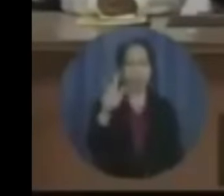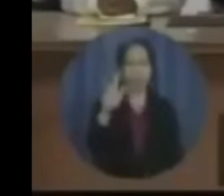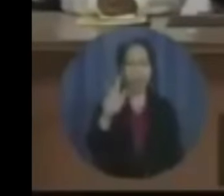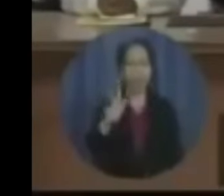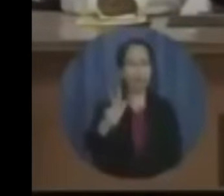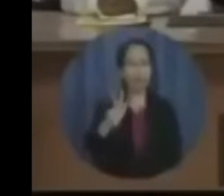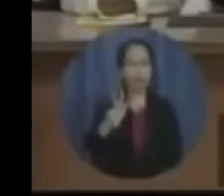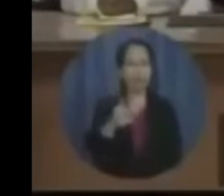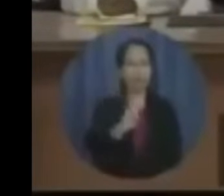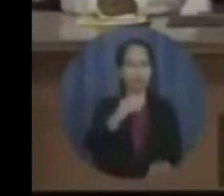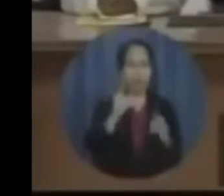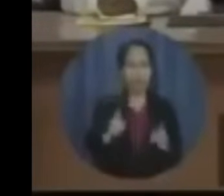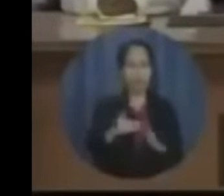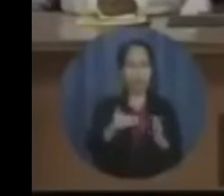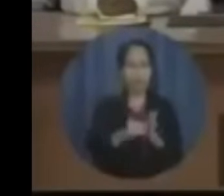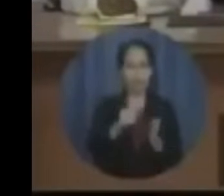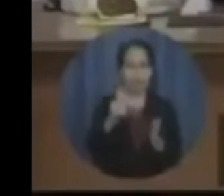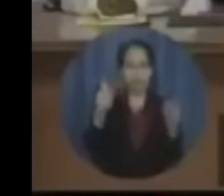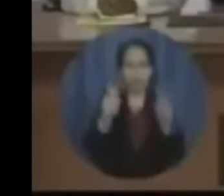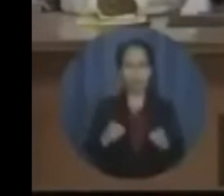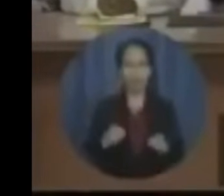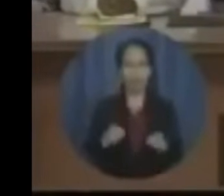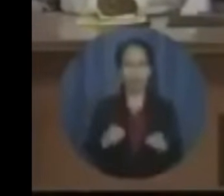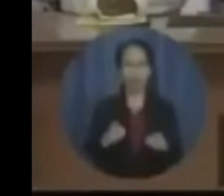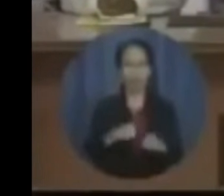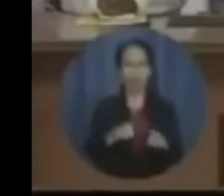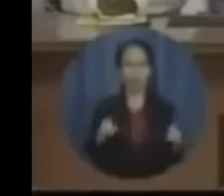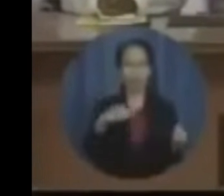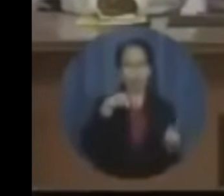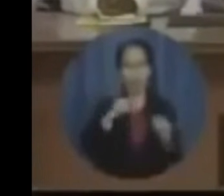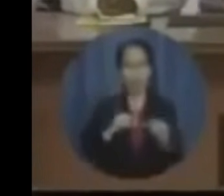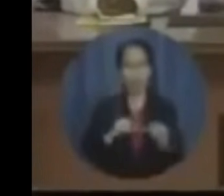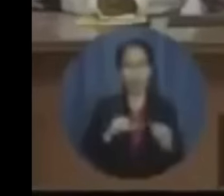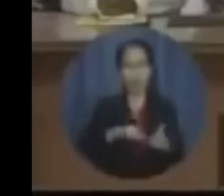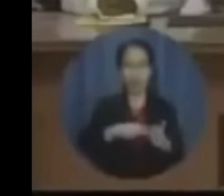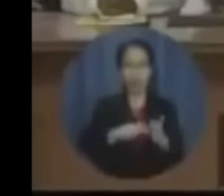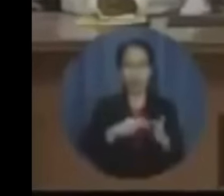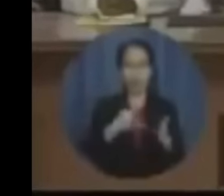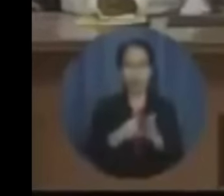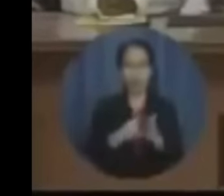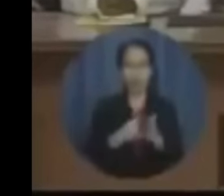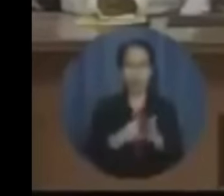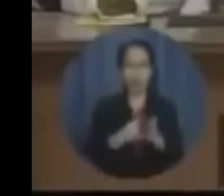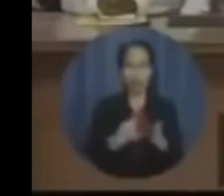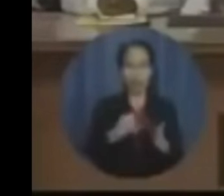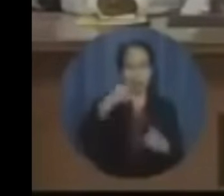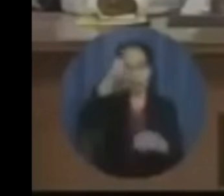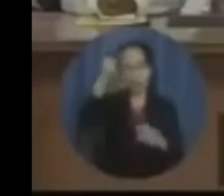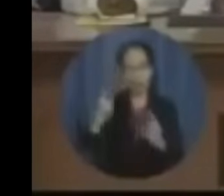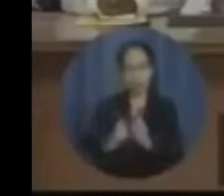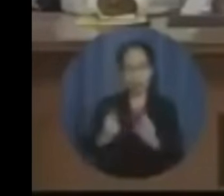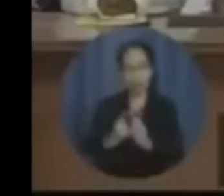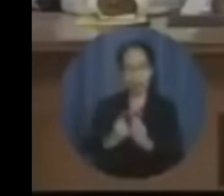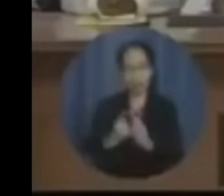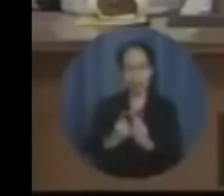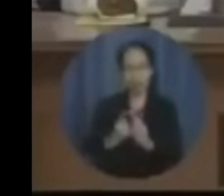umattend po ako ng doktrina ng 3 beses, pero hindi ko po tinuloy. Ibig sabihin po nun, makasalanan na po ba ako nun?